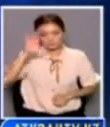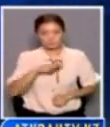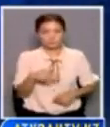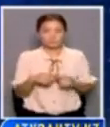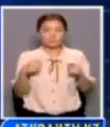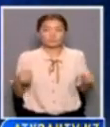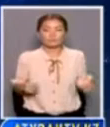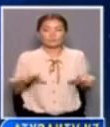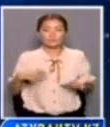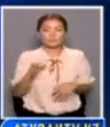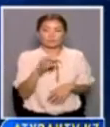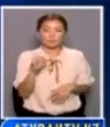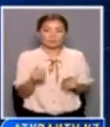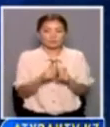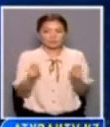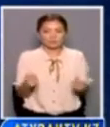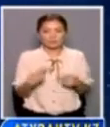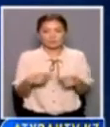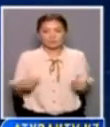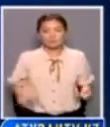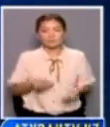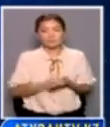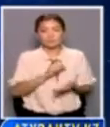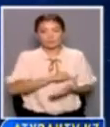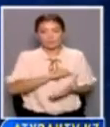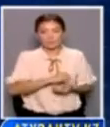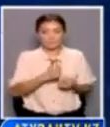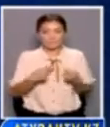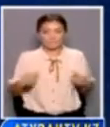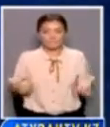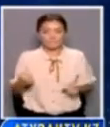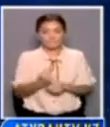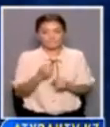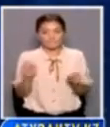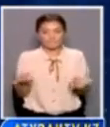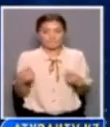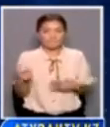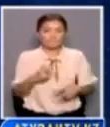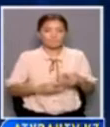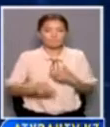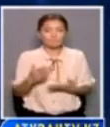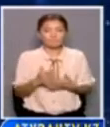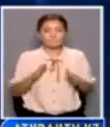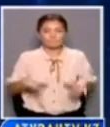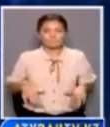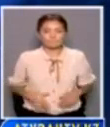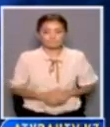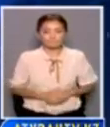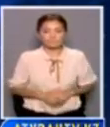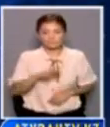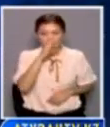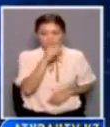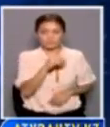открыты еще при Советском Союзе. Разные условия залегания, различные методы разведки и поисков этих месторождений